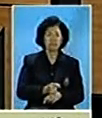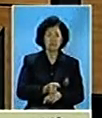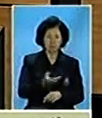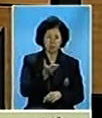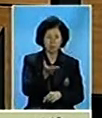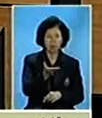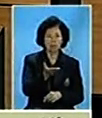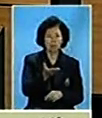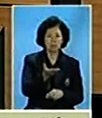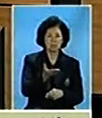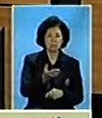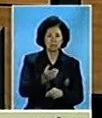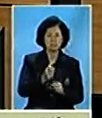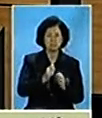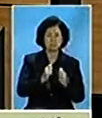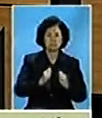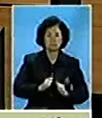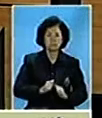าต